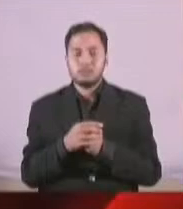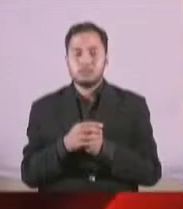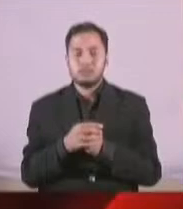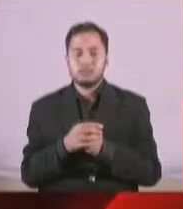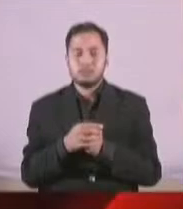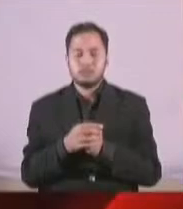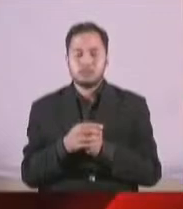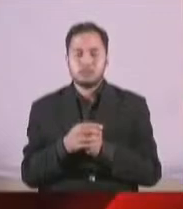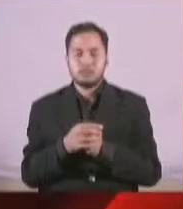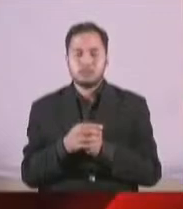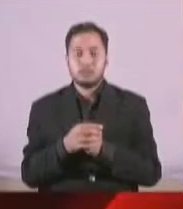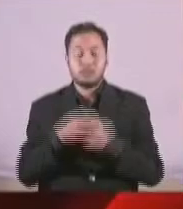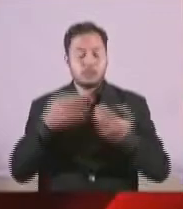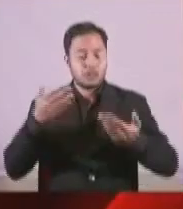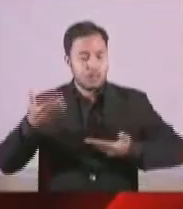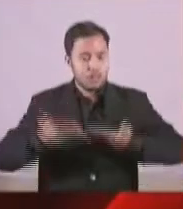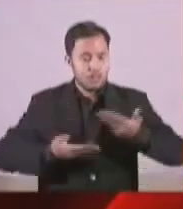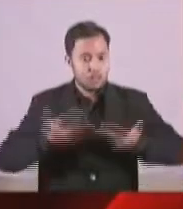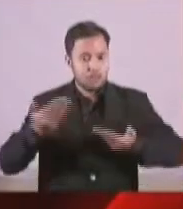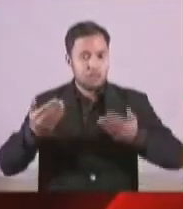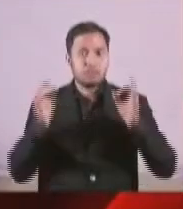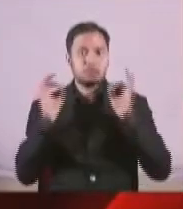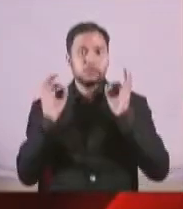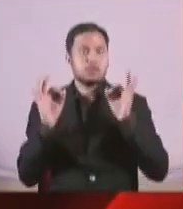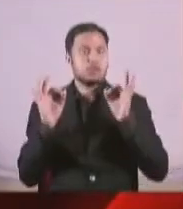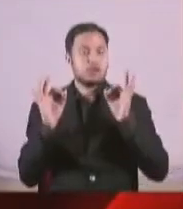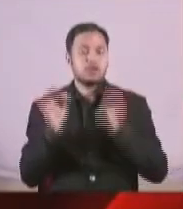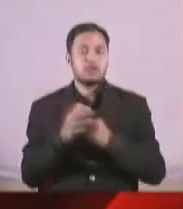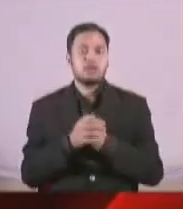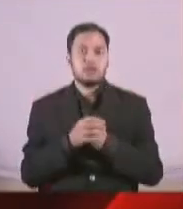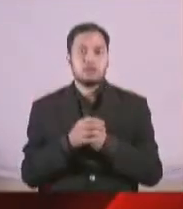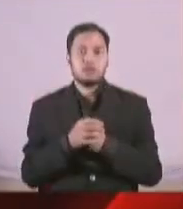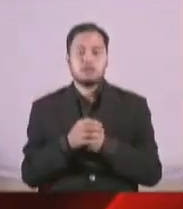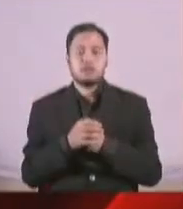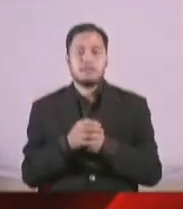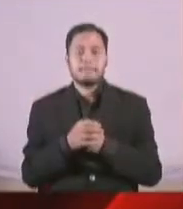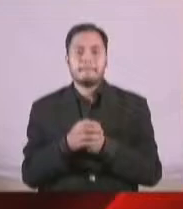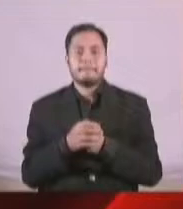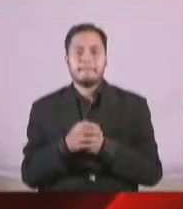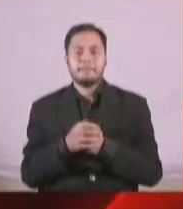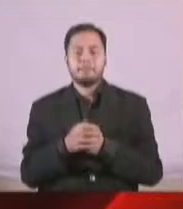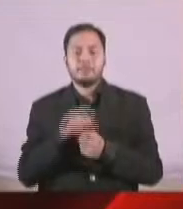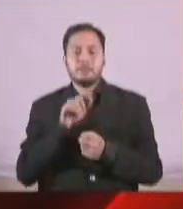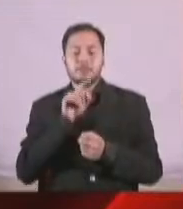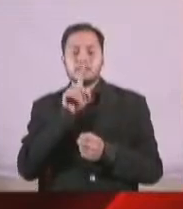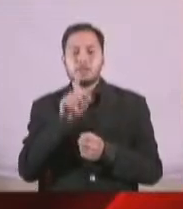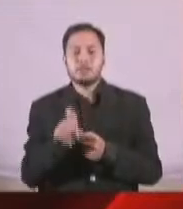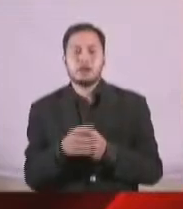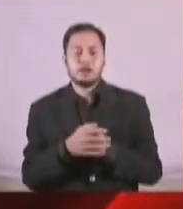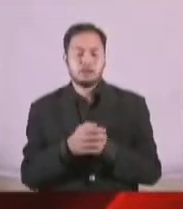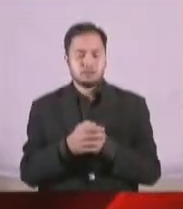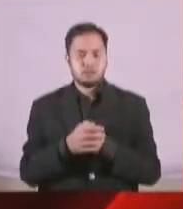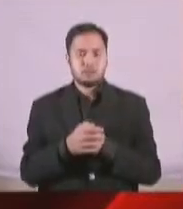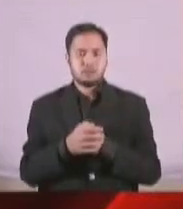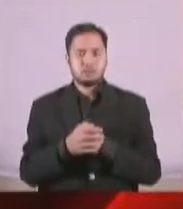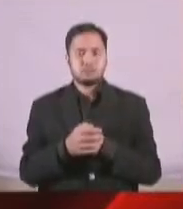Layanan pendidikan yang ditanyakan, sehingga kita bisa mensupport